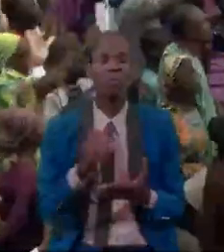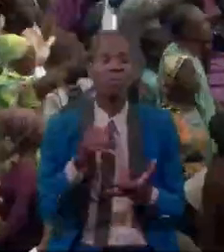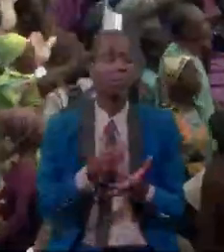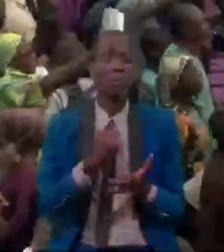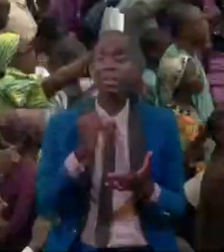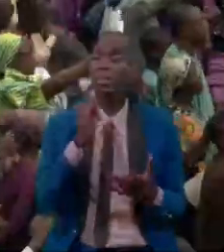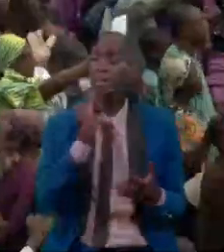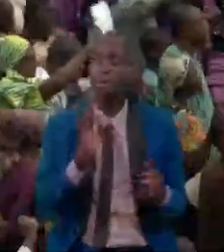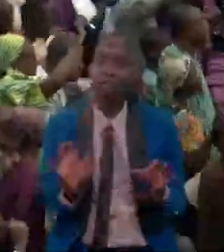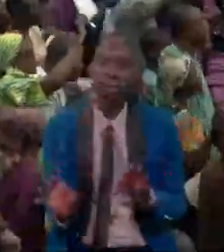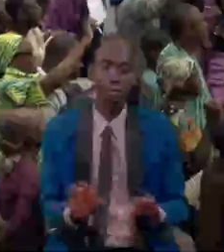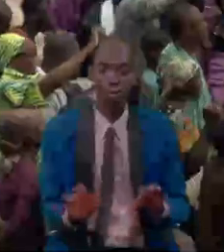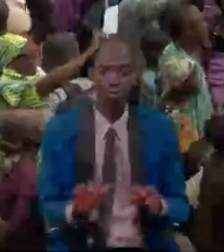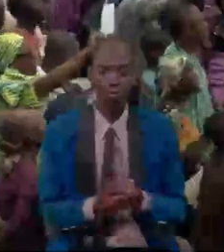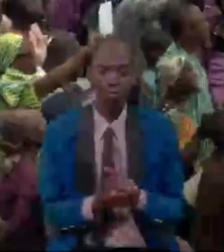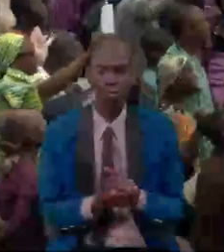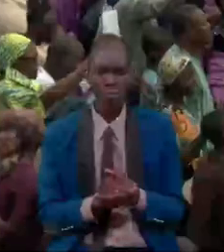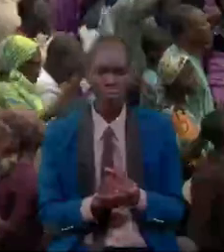C'est fait.